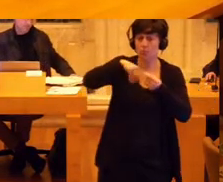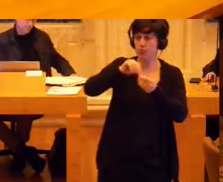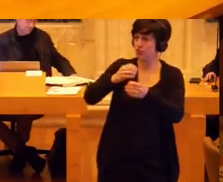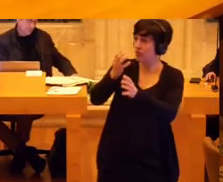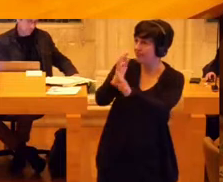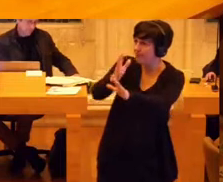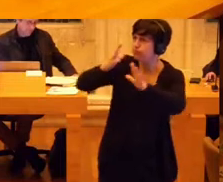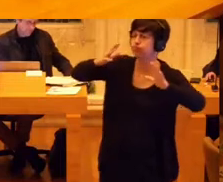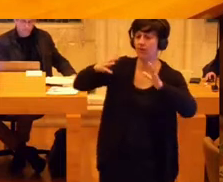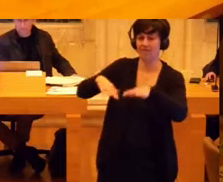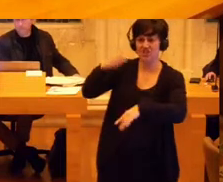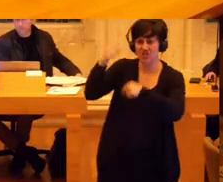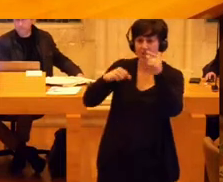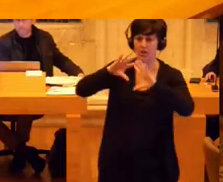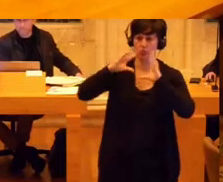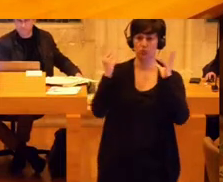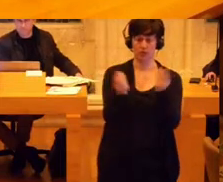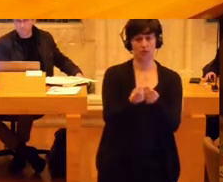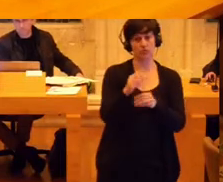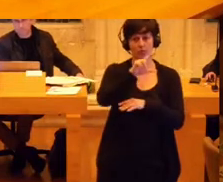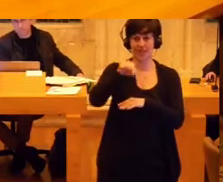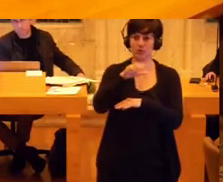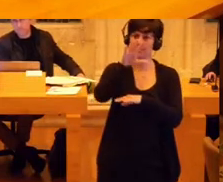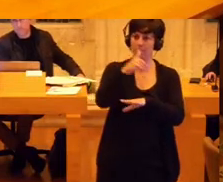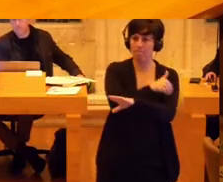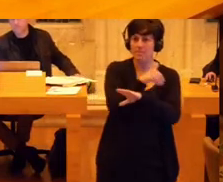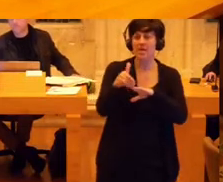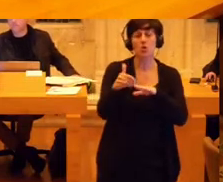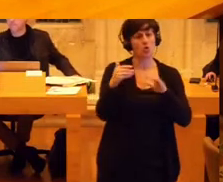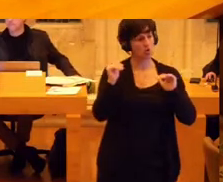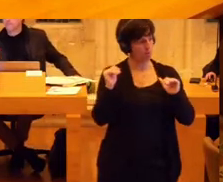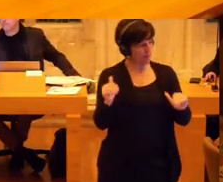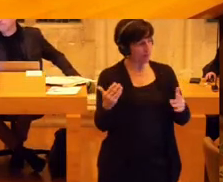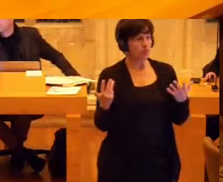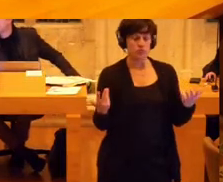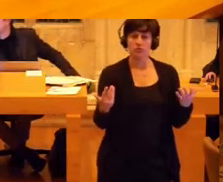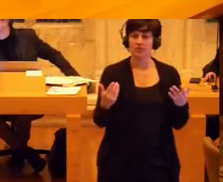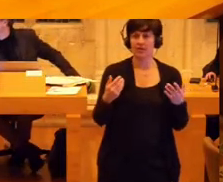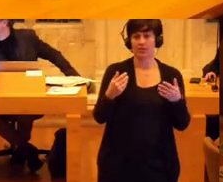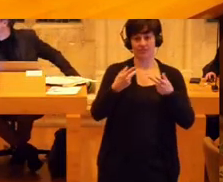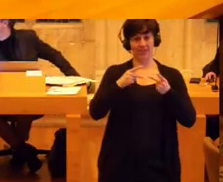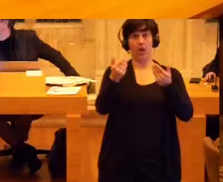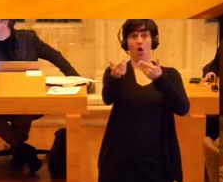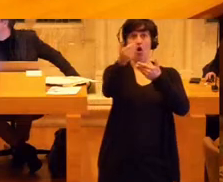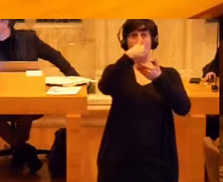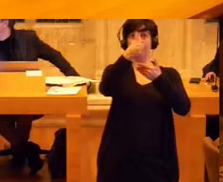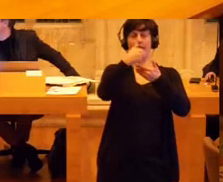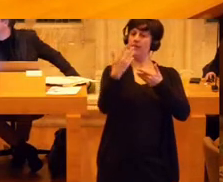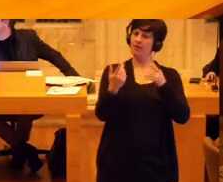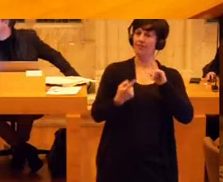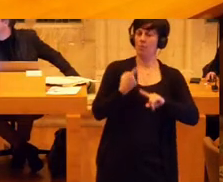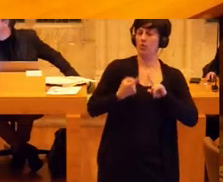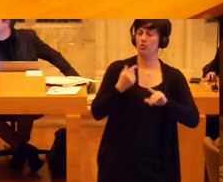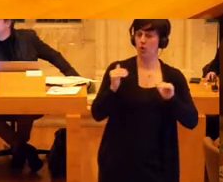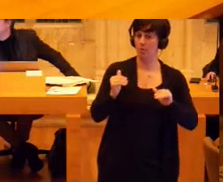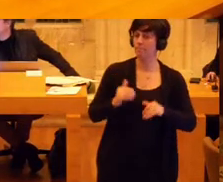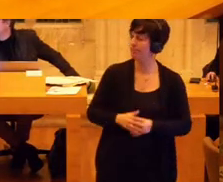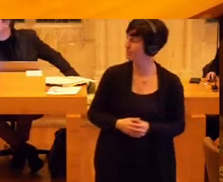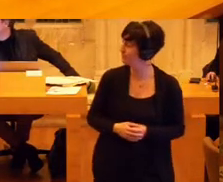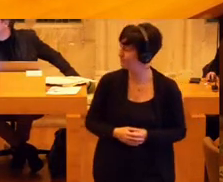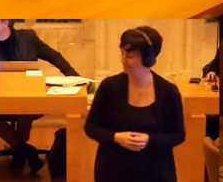et donc qui est un montant quand même assez important pour une opération, encore une fois, d'entrée de ville, qui est donc d'importance.